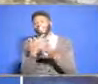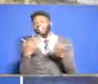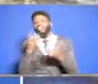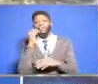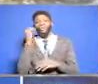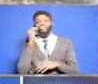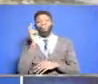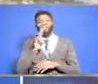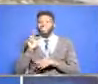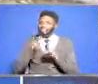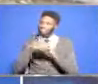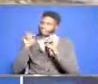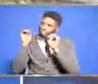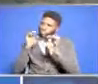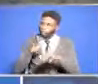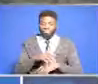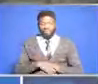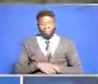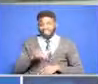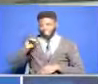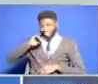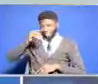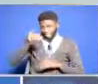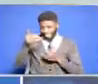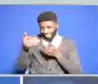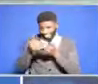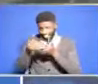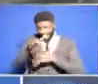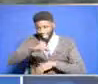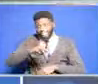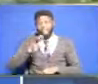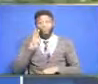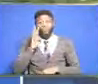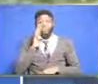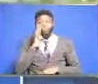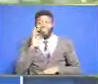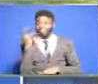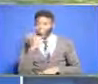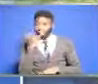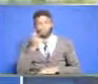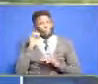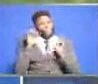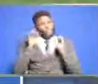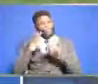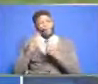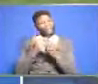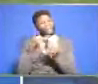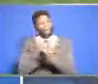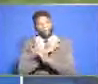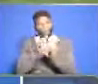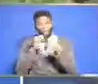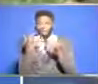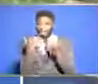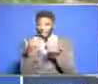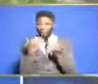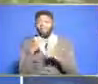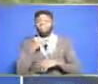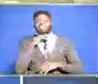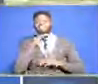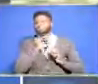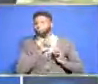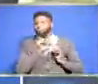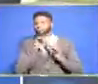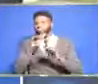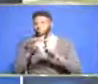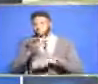ya utupaji taka katika miji inayopakana na ziwa hili imesababisha watu kuelekeza taka zao ziwani. Samson